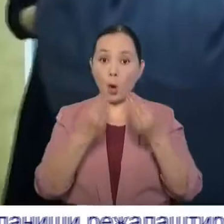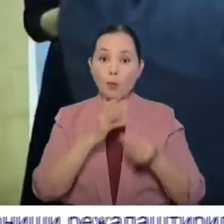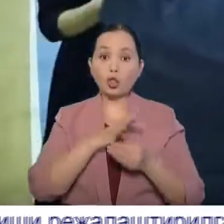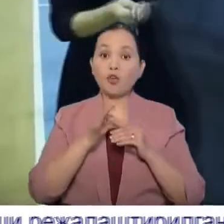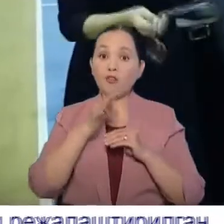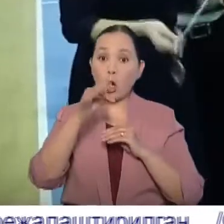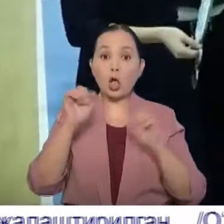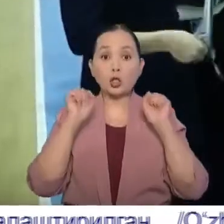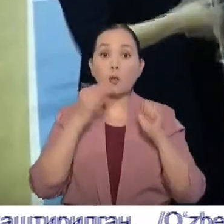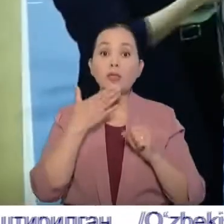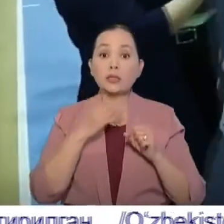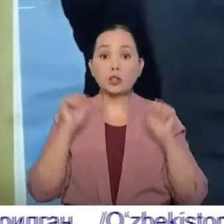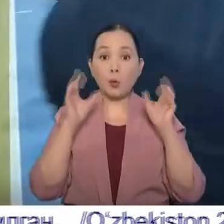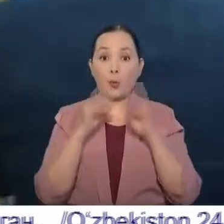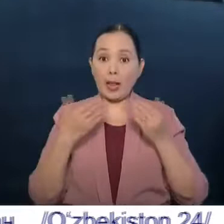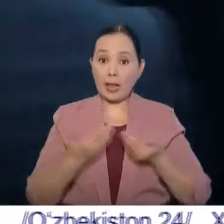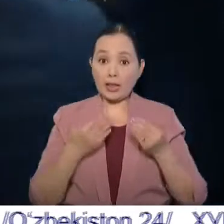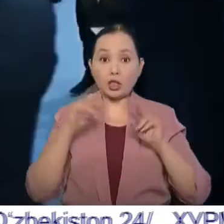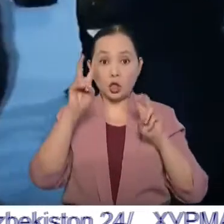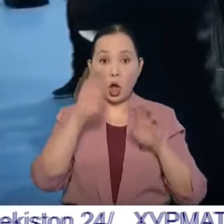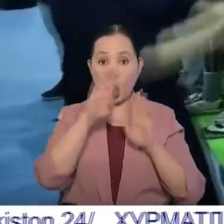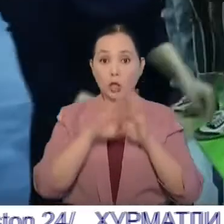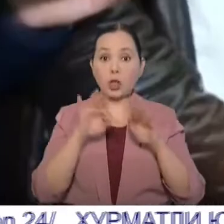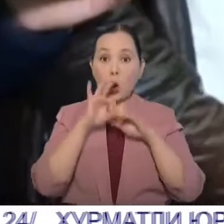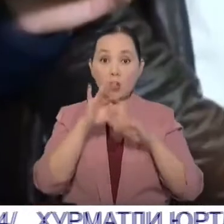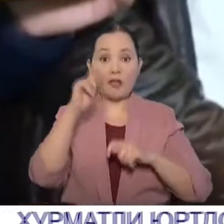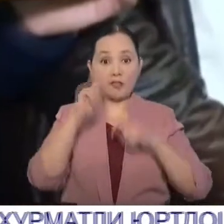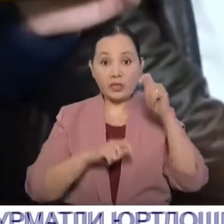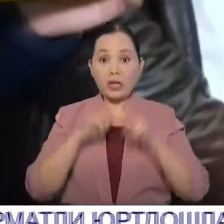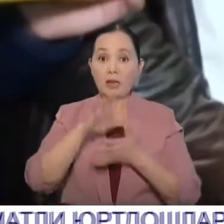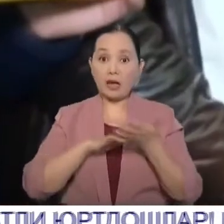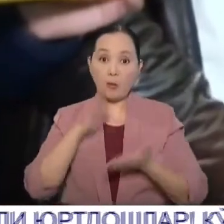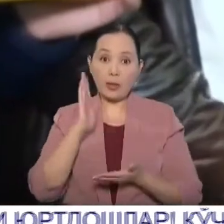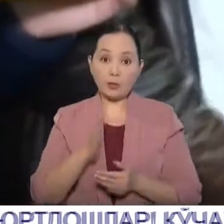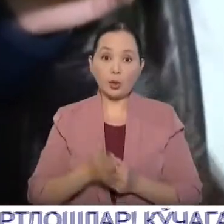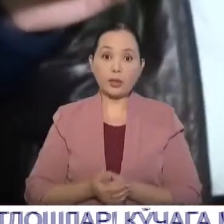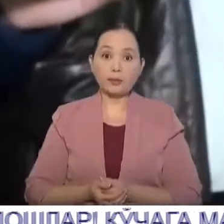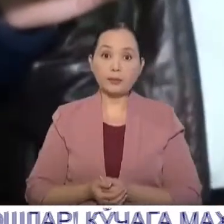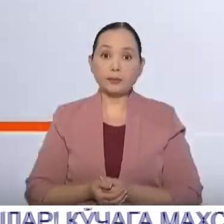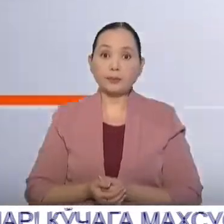Viloyatda sportni sev, sport bilan yasha shiori ostida o'tkazilayotgan festival davom etmoqda.